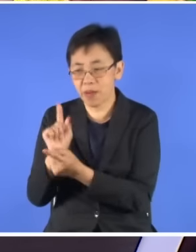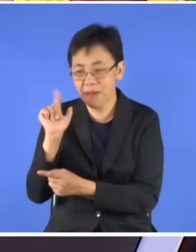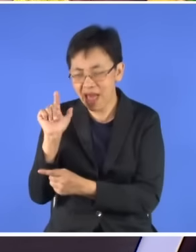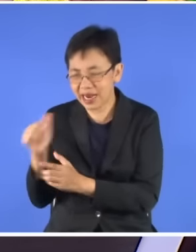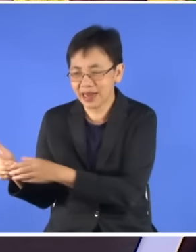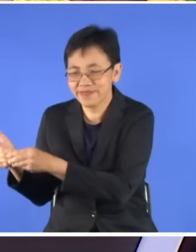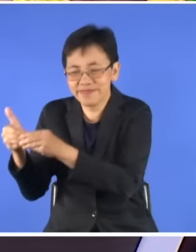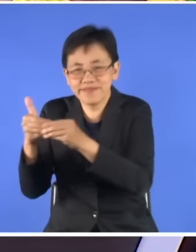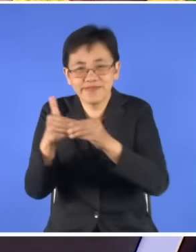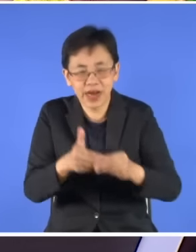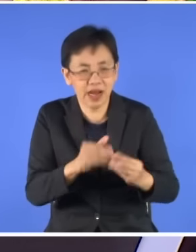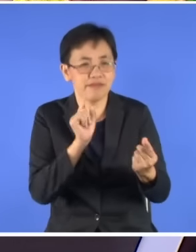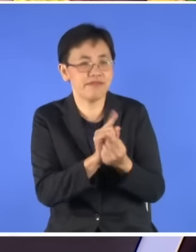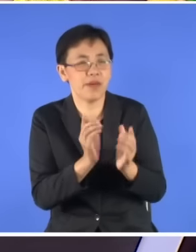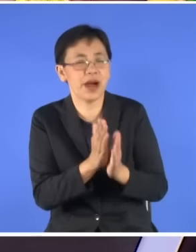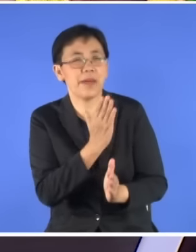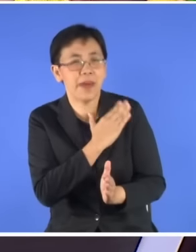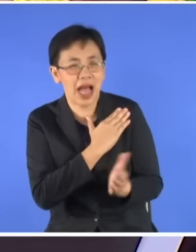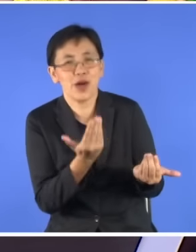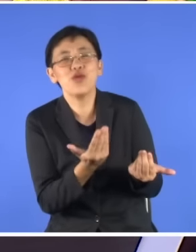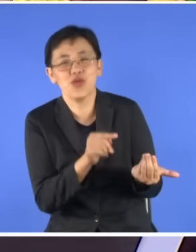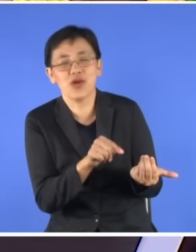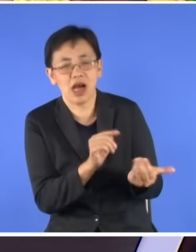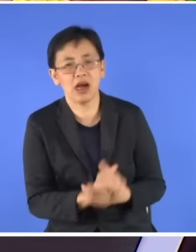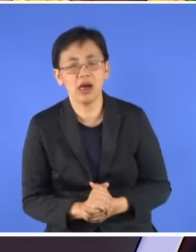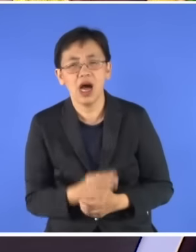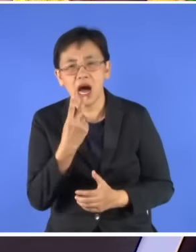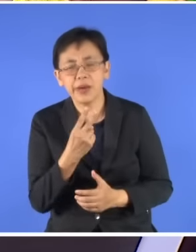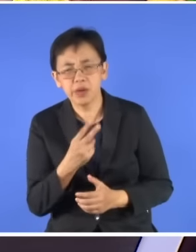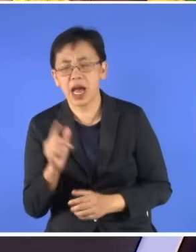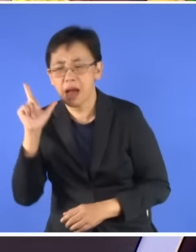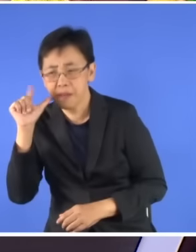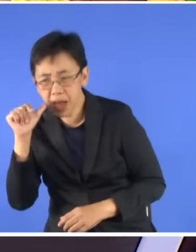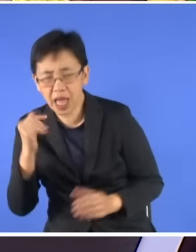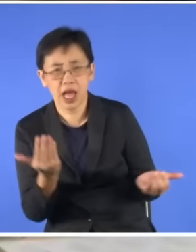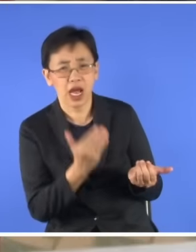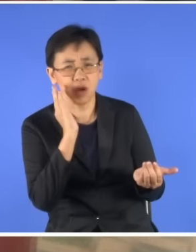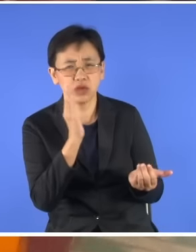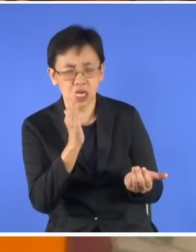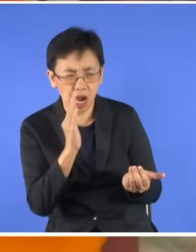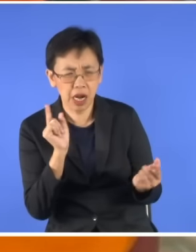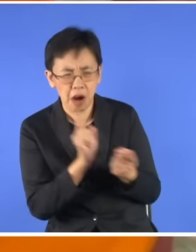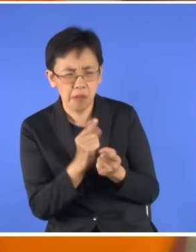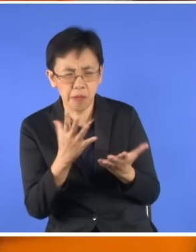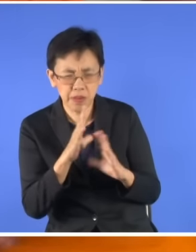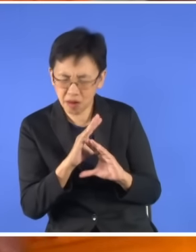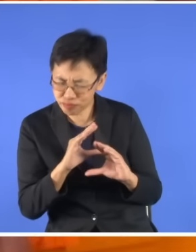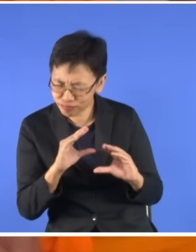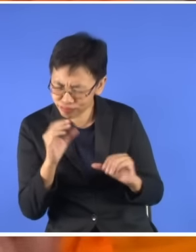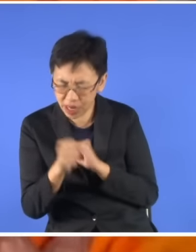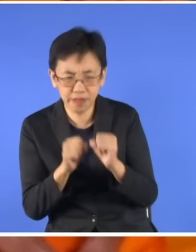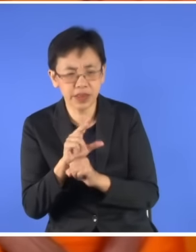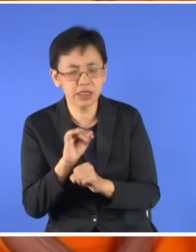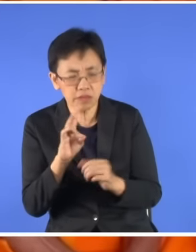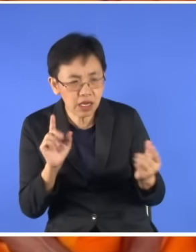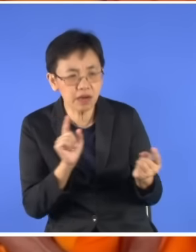าแม่มาเจอพระมาเจอลูกชายเดี๋ยวเราจะไปดูนาทีที่ตอนนั้นก่อนนะฮะเอาภาพนี้ก่อนนะครับมาดูนาทีที่พระมาเจ